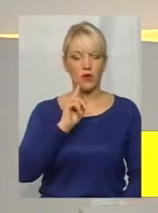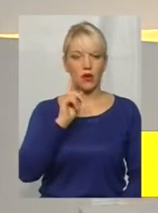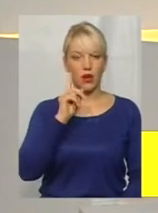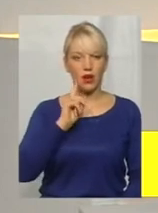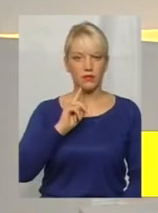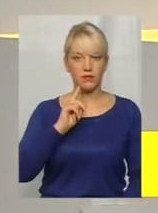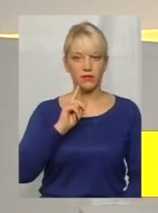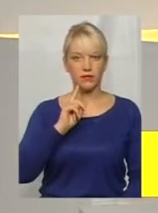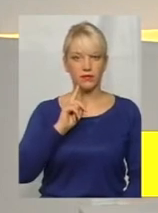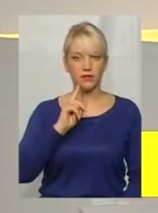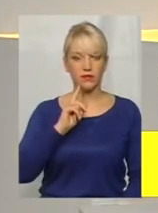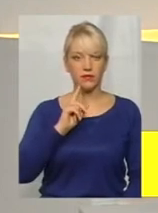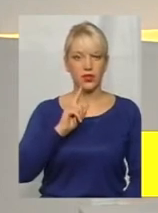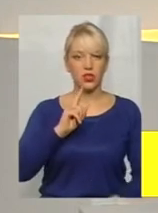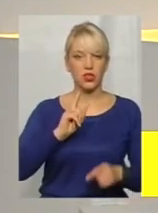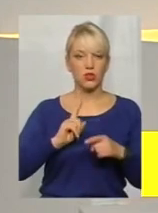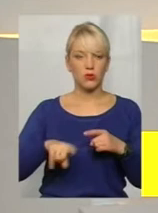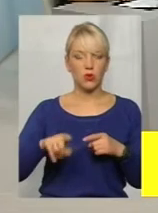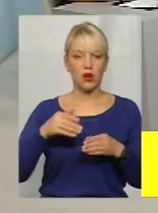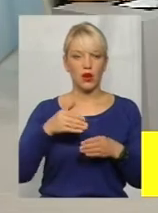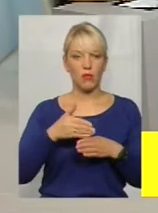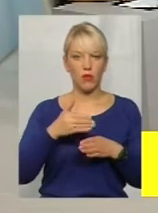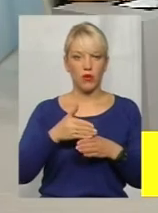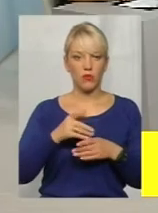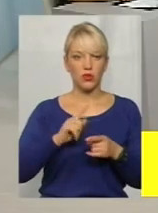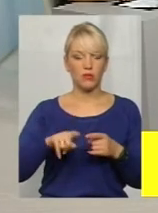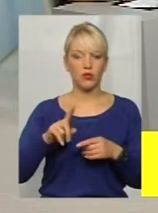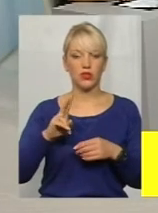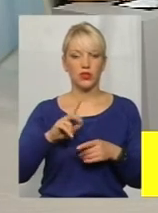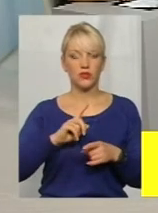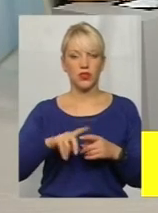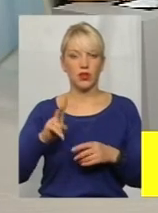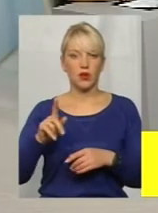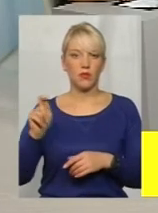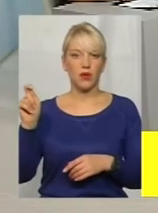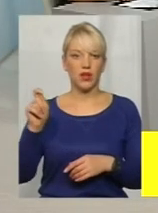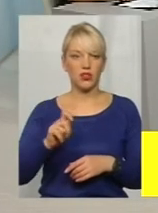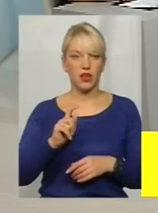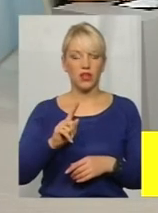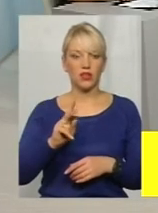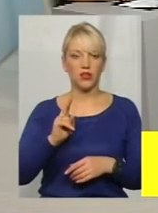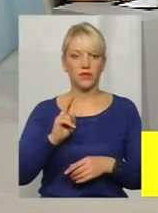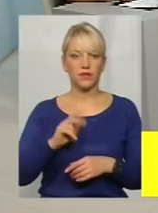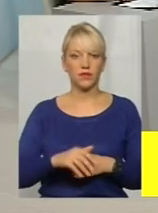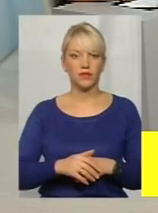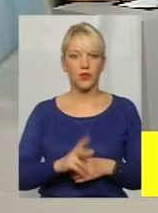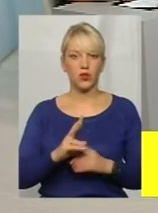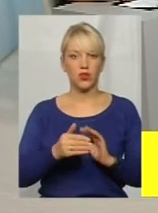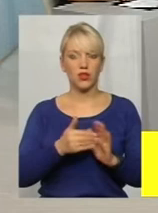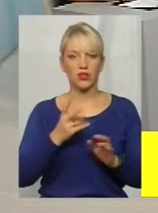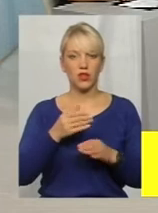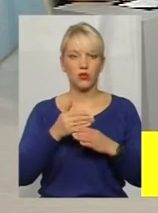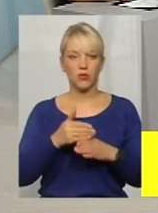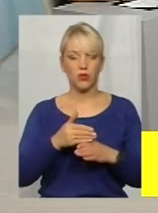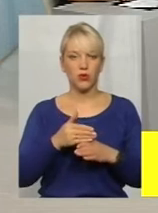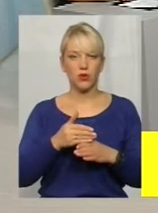поки скора поміч, або той, хто приїжджає, або той, хто виїхав, надає допомогу, не буде